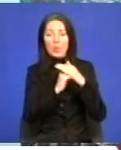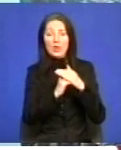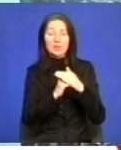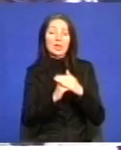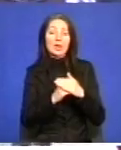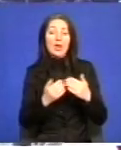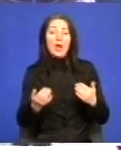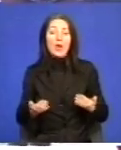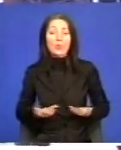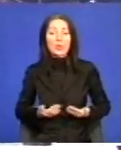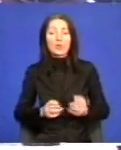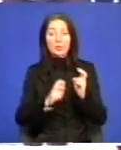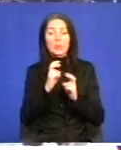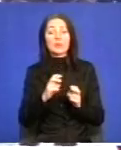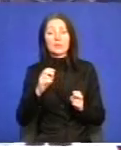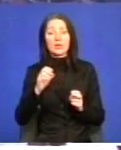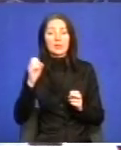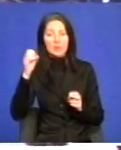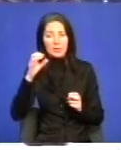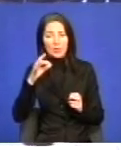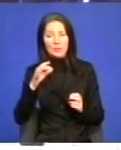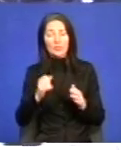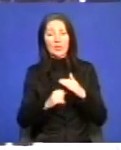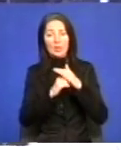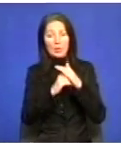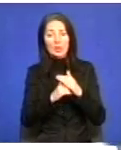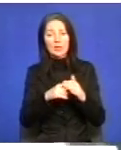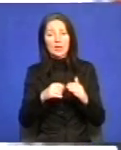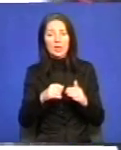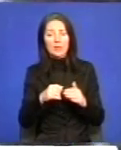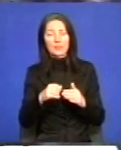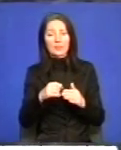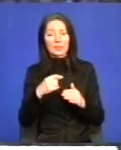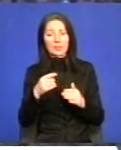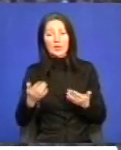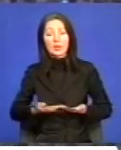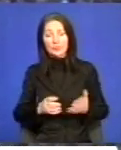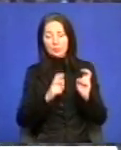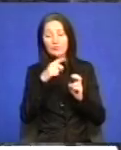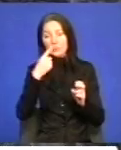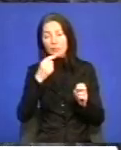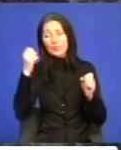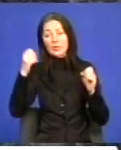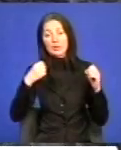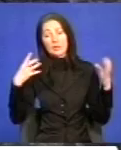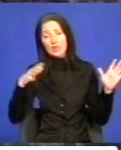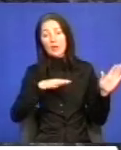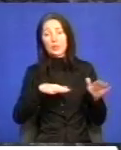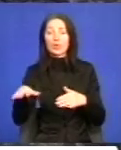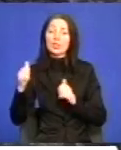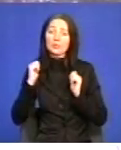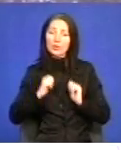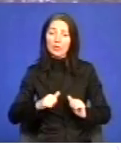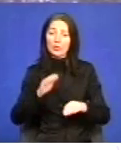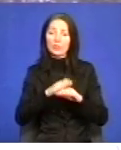Світло». В управлінні житлово-комунального господарства також відзначають, що свята у місті минули спокійно. Зафіксований лише один